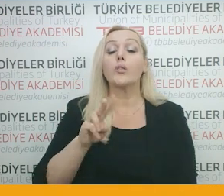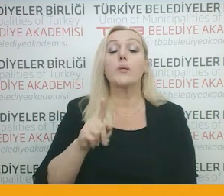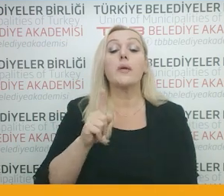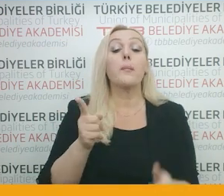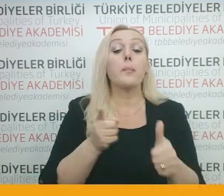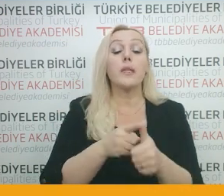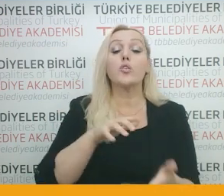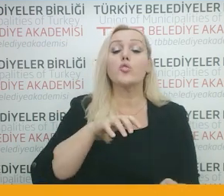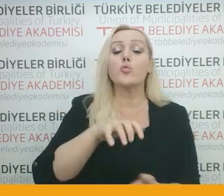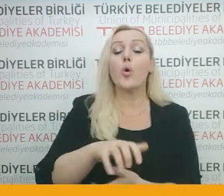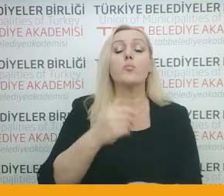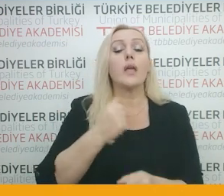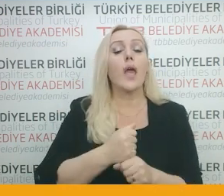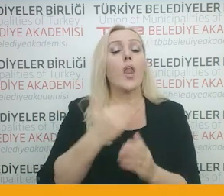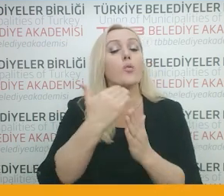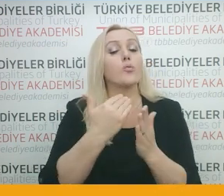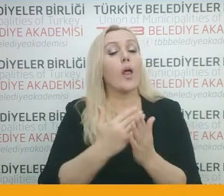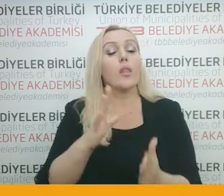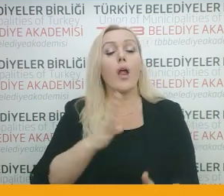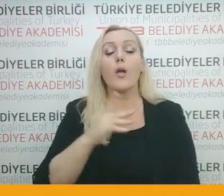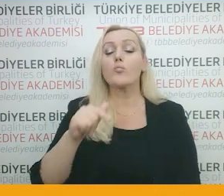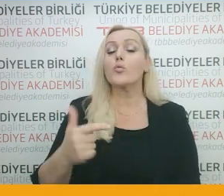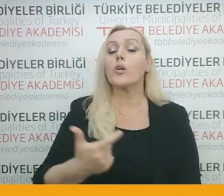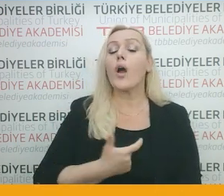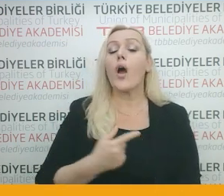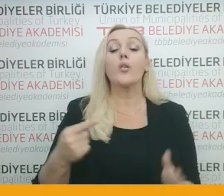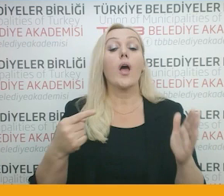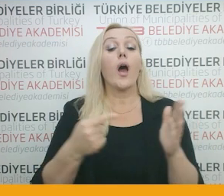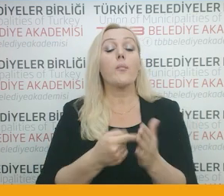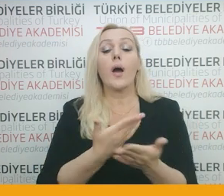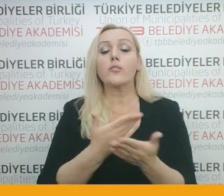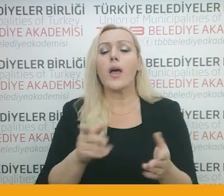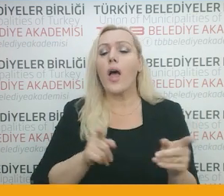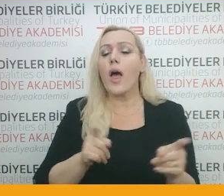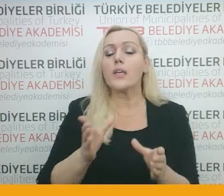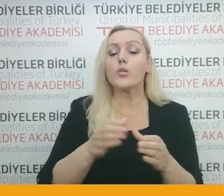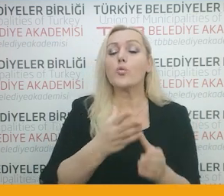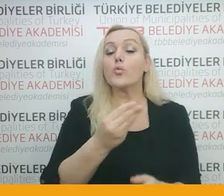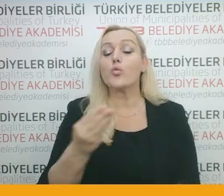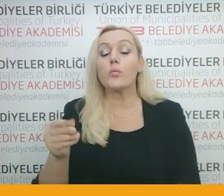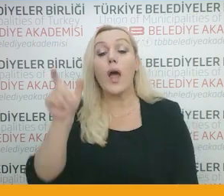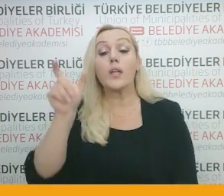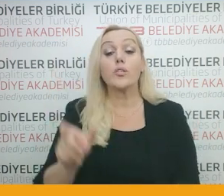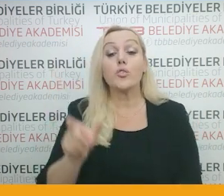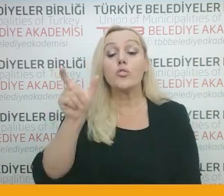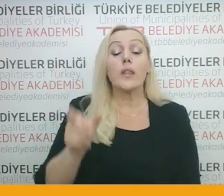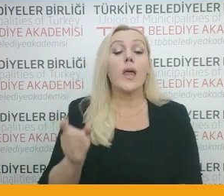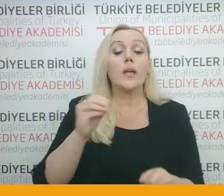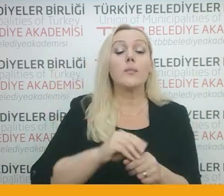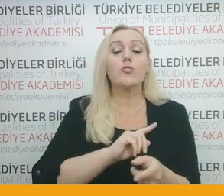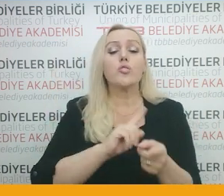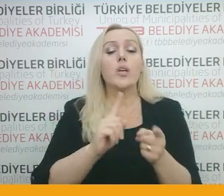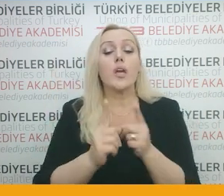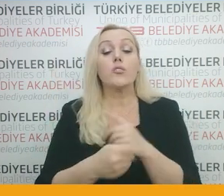kısımda genel hükümler var. Bu kanun amacı nedir? Hangi kurumları, hangi kişileri kapsar? Çeşitli tanımlar